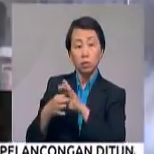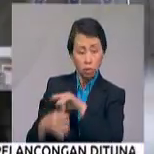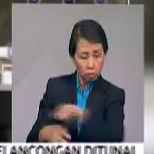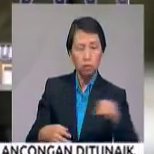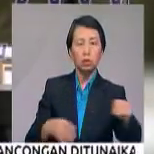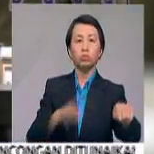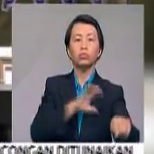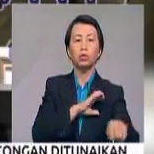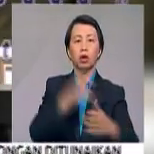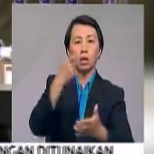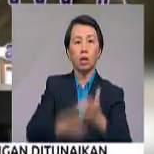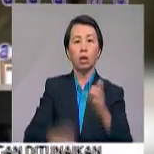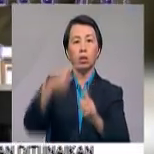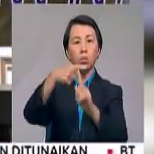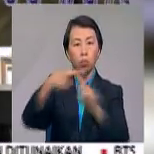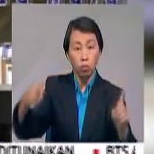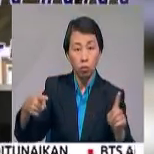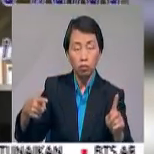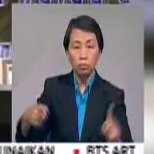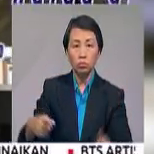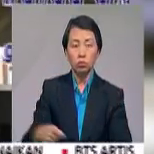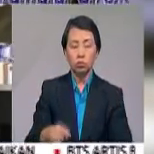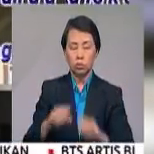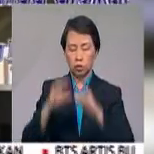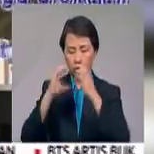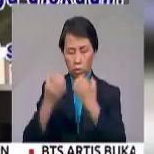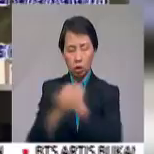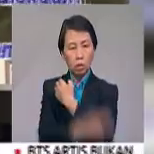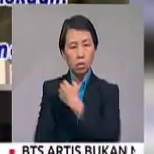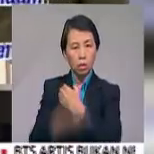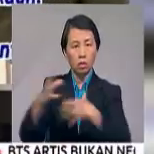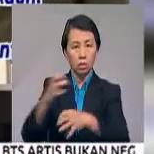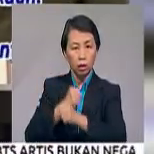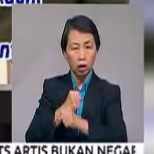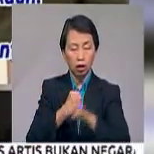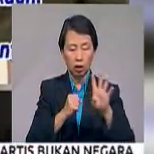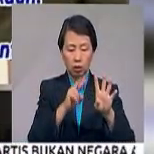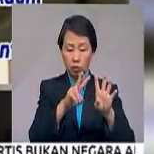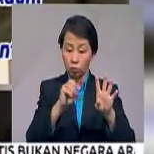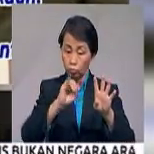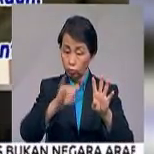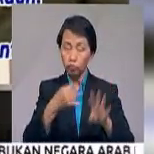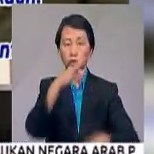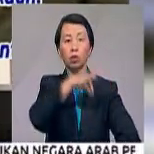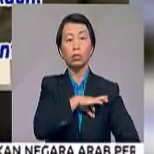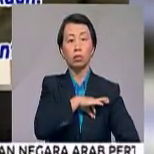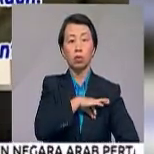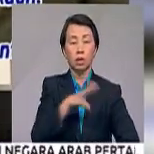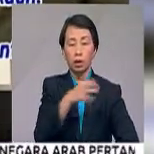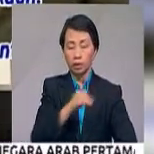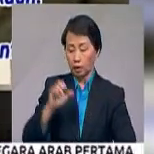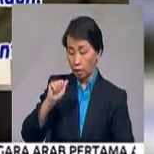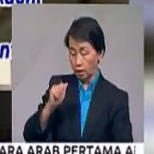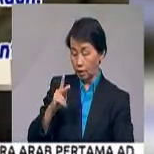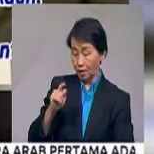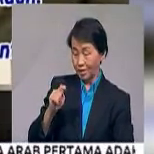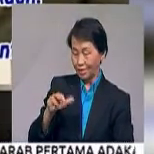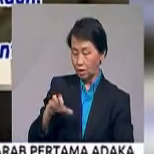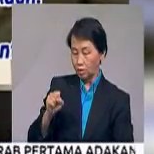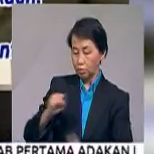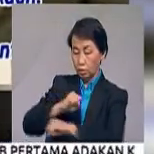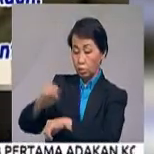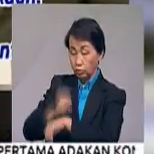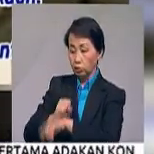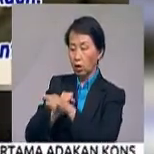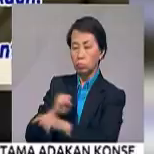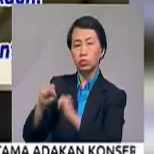Low pada harga diskaun. Country Group mengaut keuntungan 420 juta ringgit, sementara Actis Capital Singapore